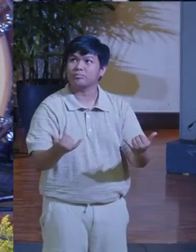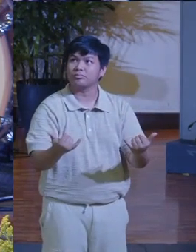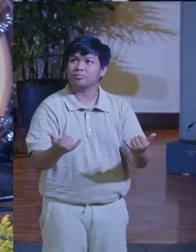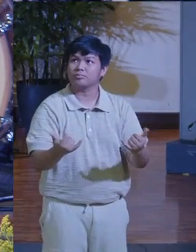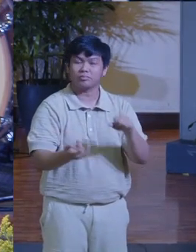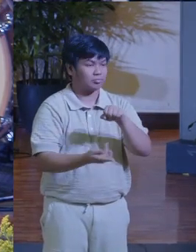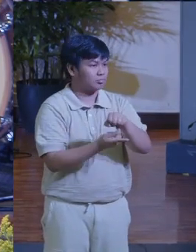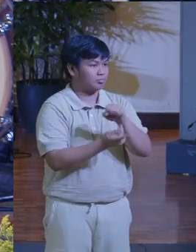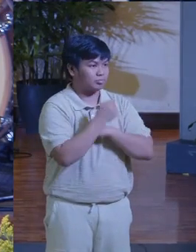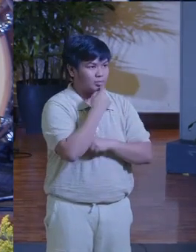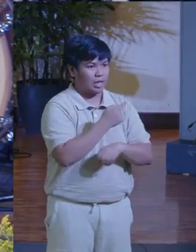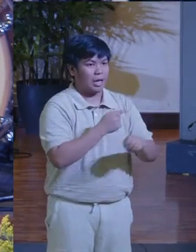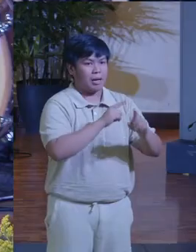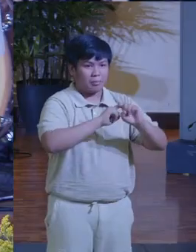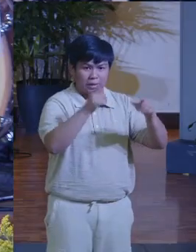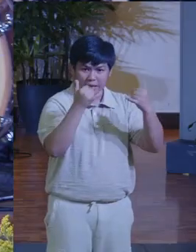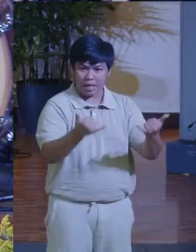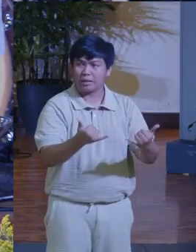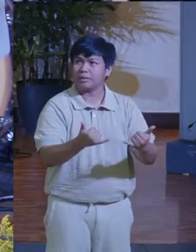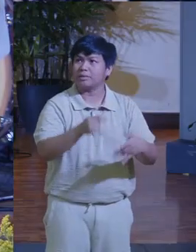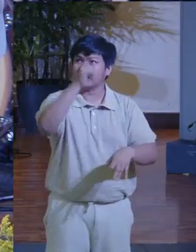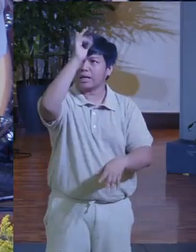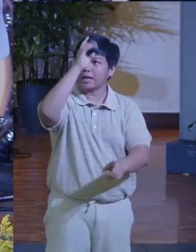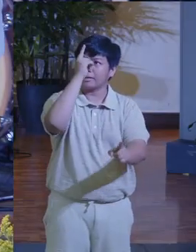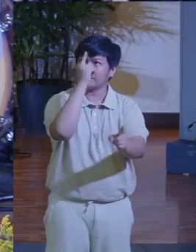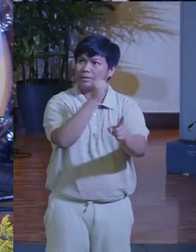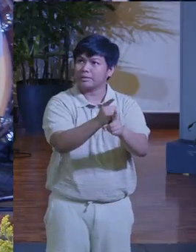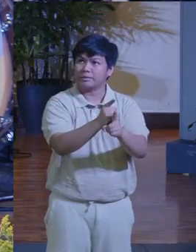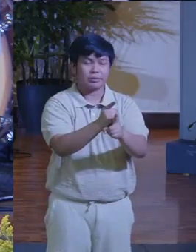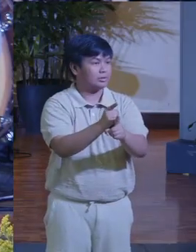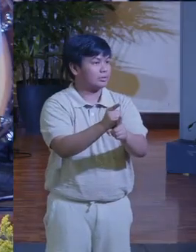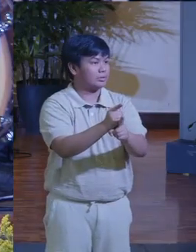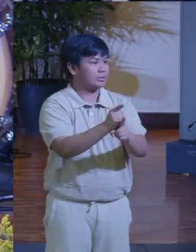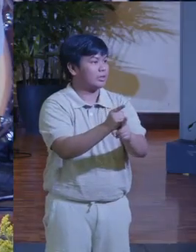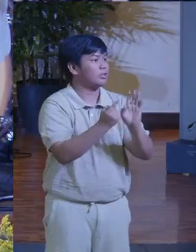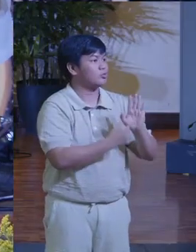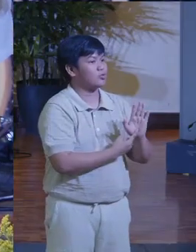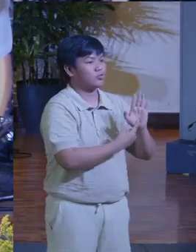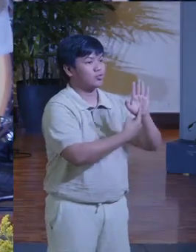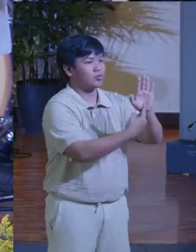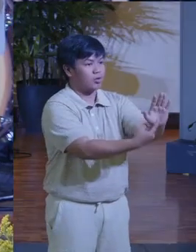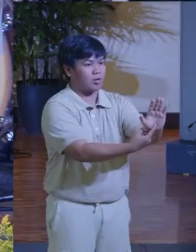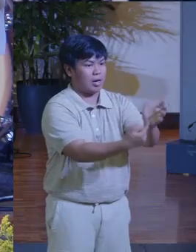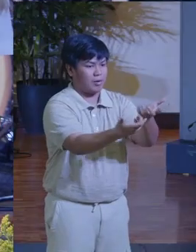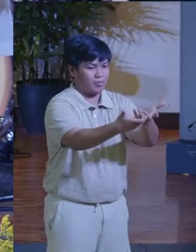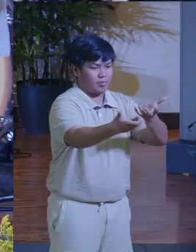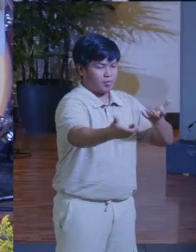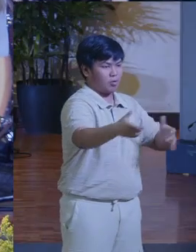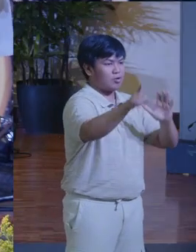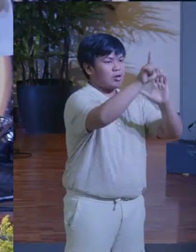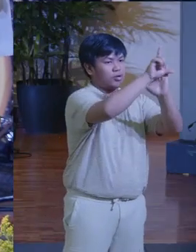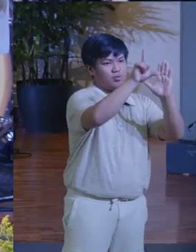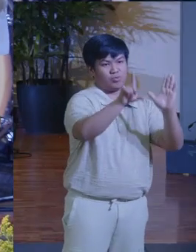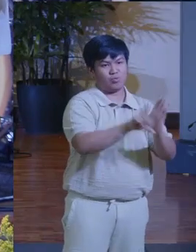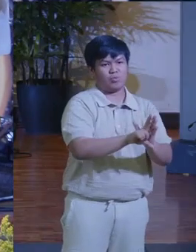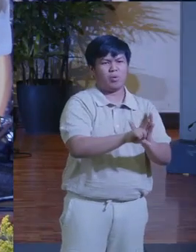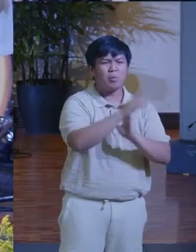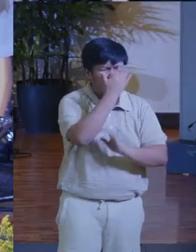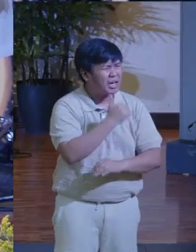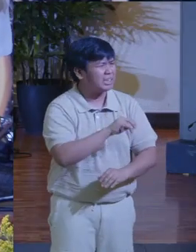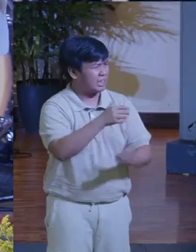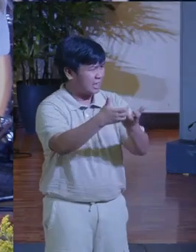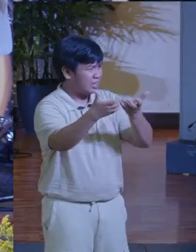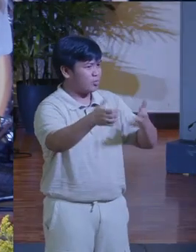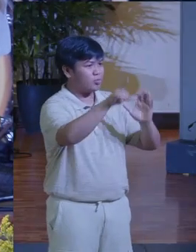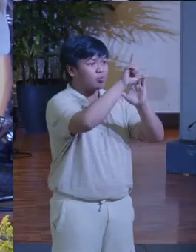sabi ni Pablo, the righteousness of God has been manifested apart from the law. Bakit niya sinabi